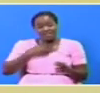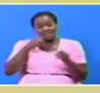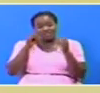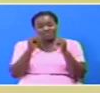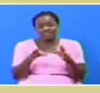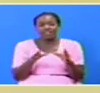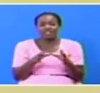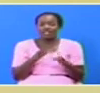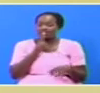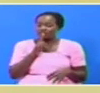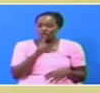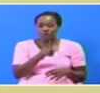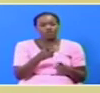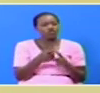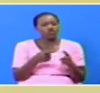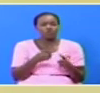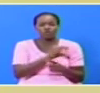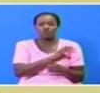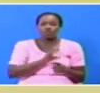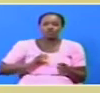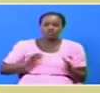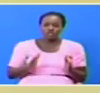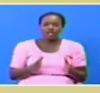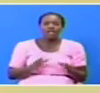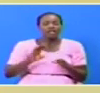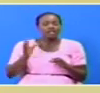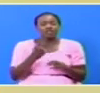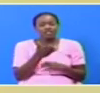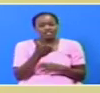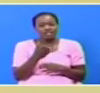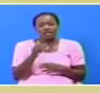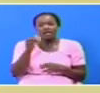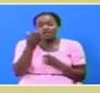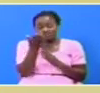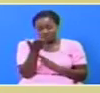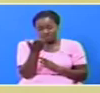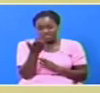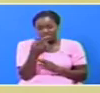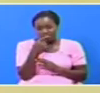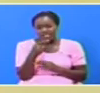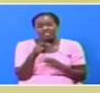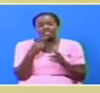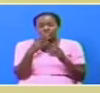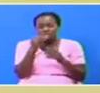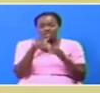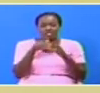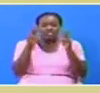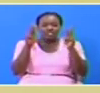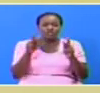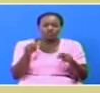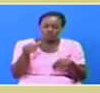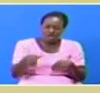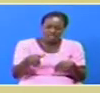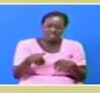ama onyo kutoka kwa kamishna wa kaunti hiyo Maalim Muhammad. Aliyasema hayo jijini Kisumu mapema hii leo baada ya